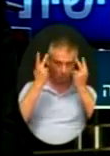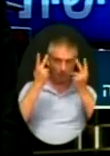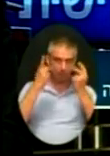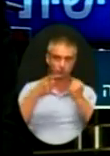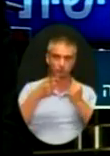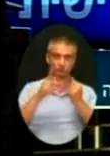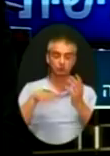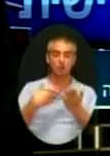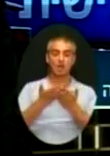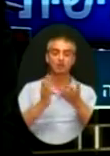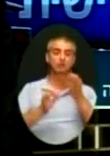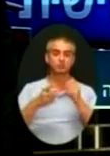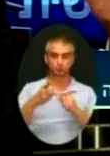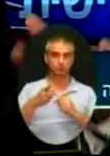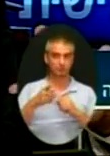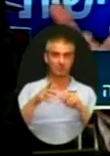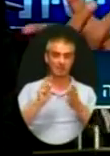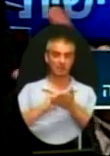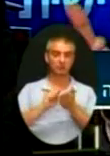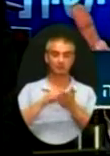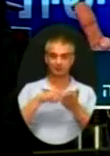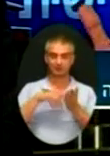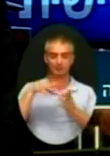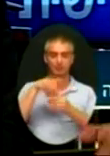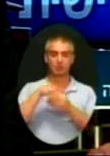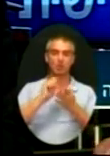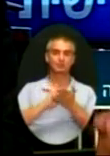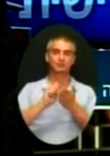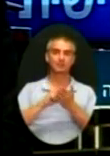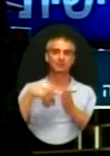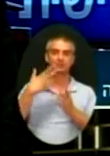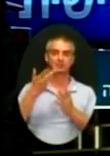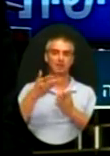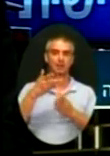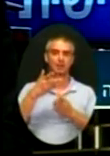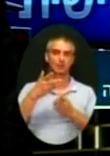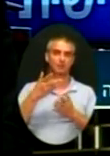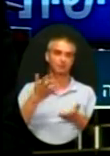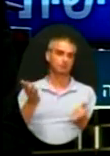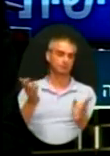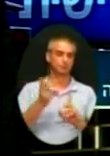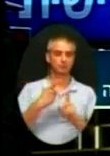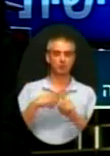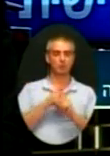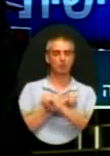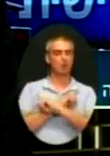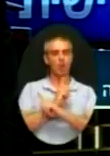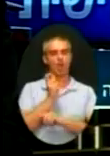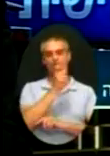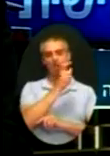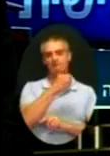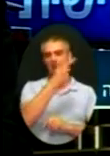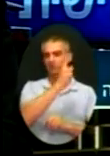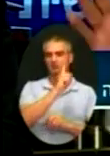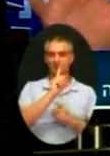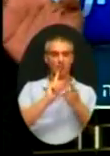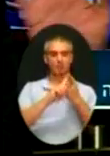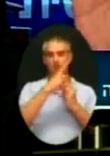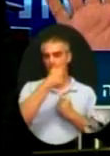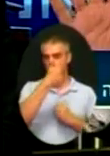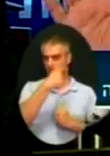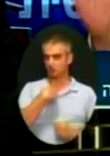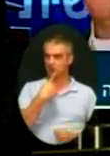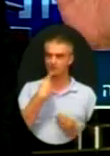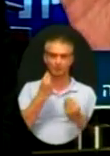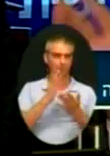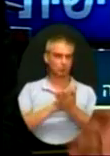חשוב שהיועץ המשפטי למשרד, שיהיה בתוך המשרד, יהיה נטול מחויבות לשר ולא תלוי בשר. אני